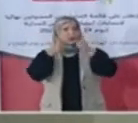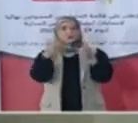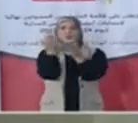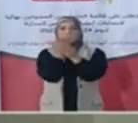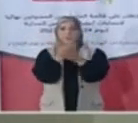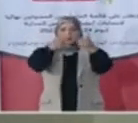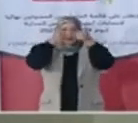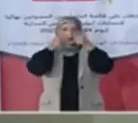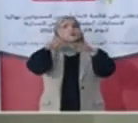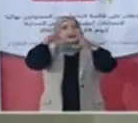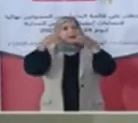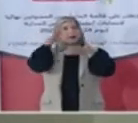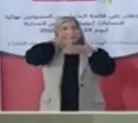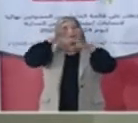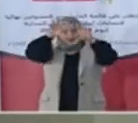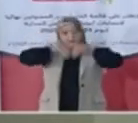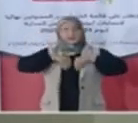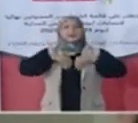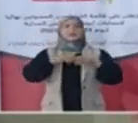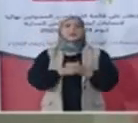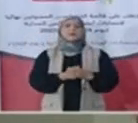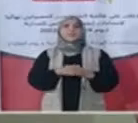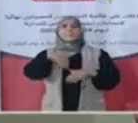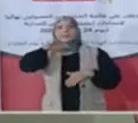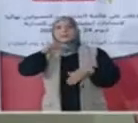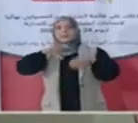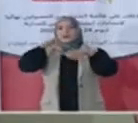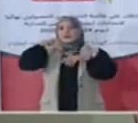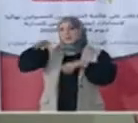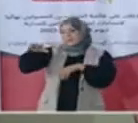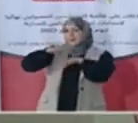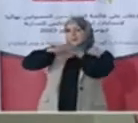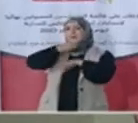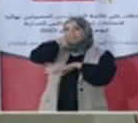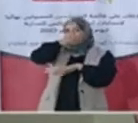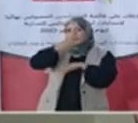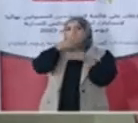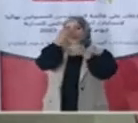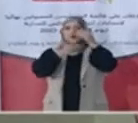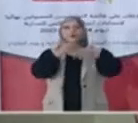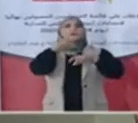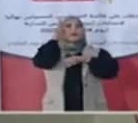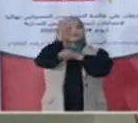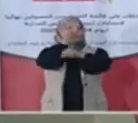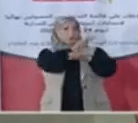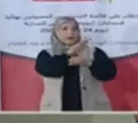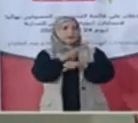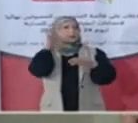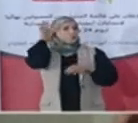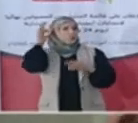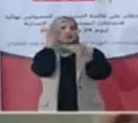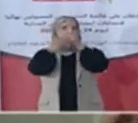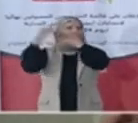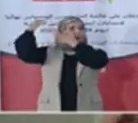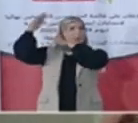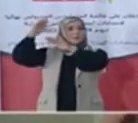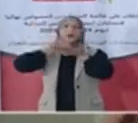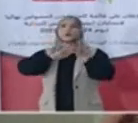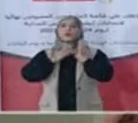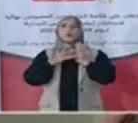تقبله، سواء كانت جهة إعلامية أو ملاحظين وطنيين أو دوليين، ما رفضنا حتى